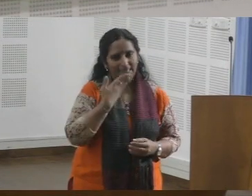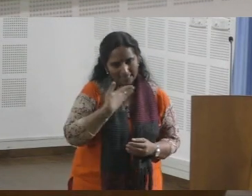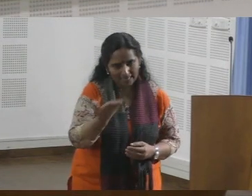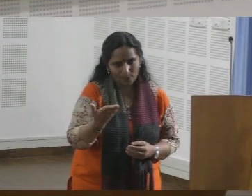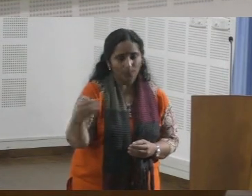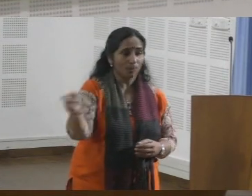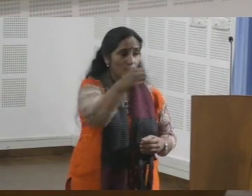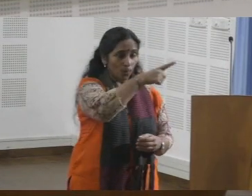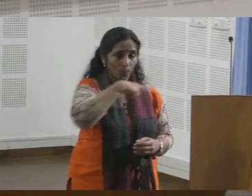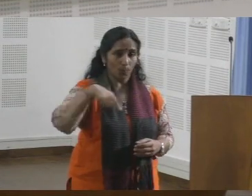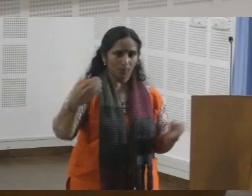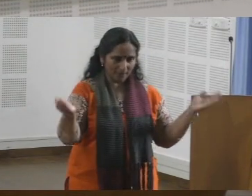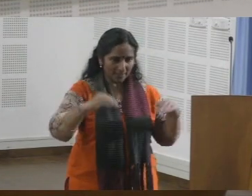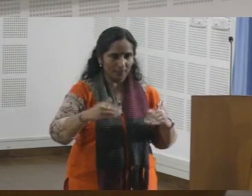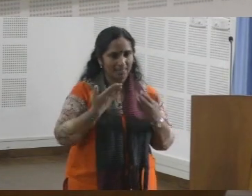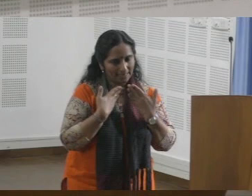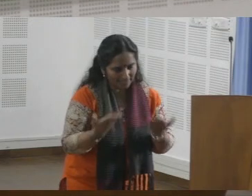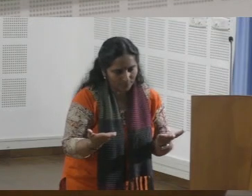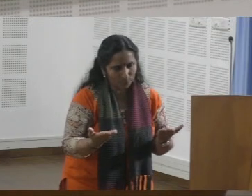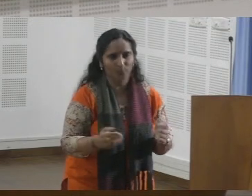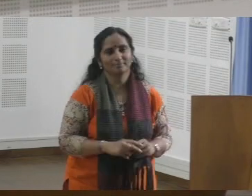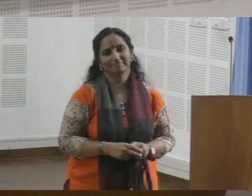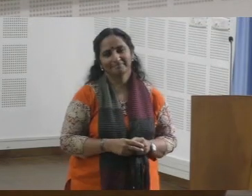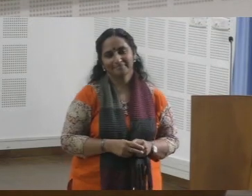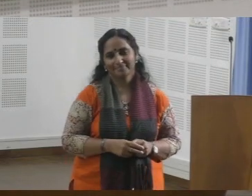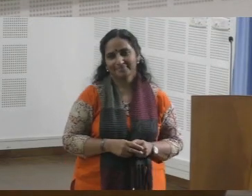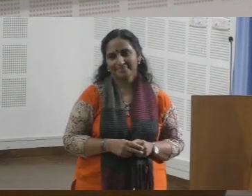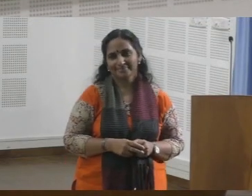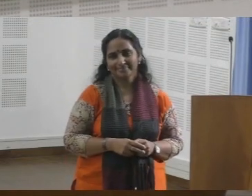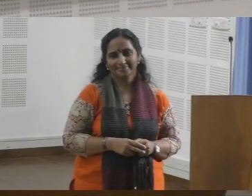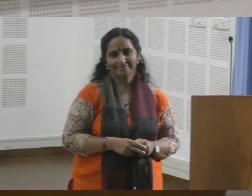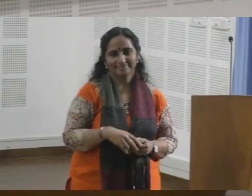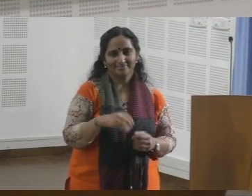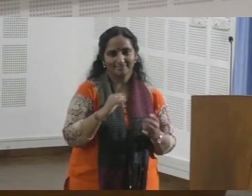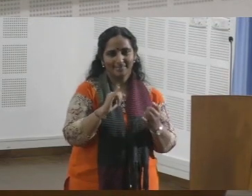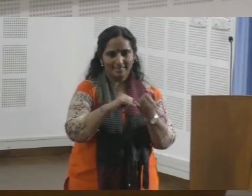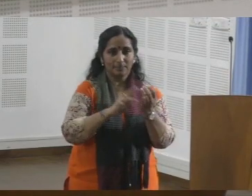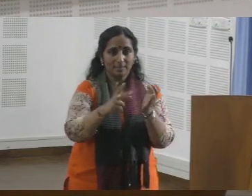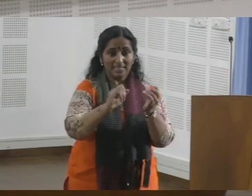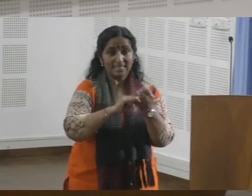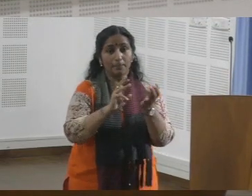എത്തിച്ചേർന്ന എല്ലാവർക്കും ഹൃദയം നിറഞ്ഞ നന്ദി അറിയിക്കുന്നു. ശ്രീമതി സ്മൃതി രാജേഷിന്